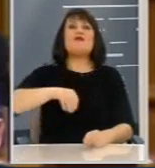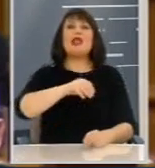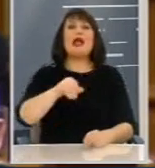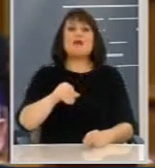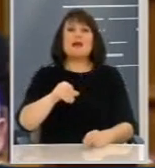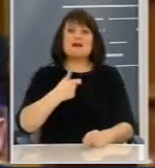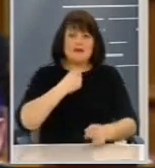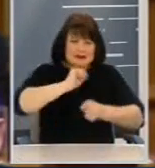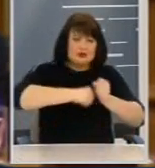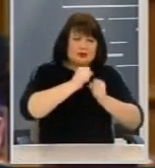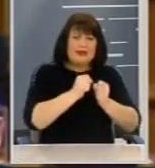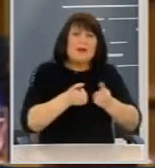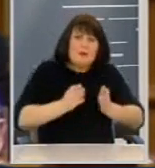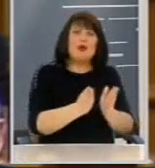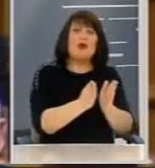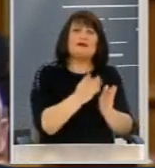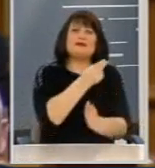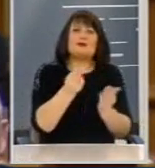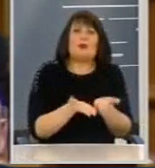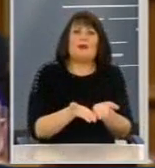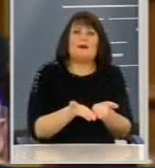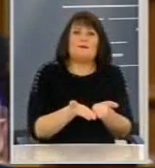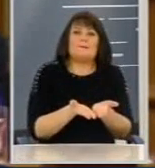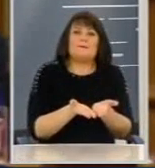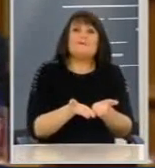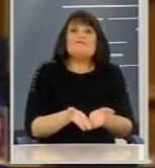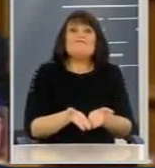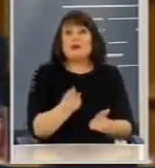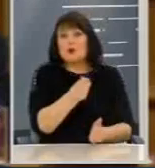χάρη στις δικές μας προσπάθειες και χάρη στο γεγονός ότι κάναμε μία